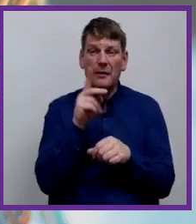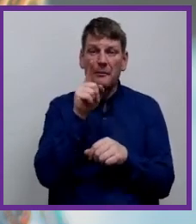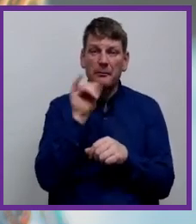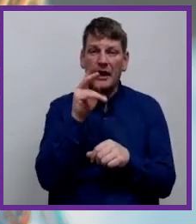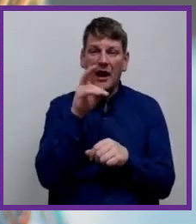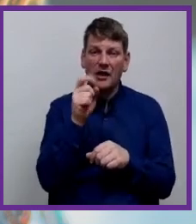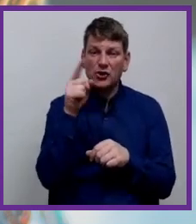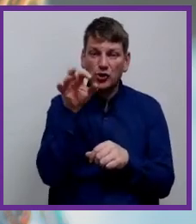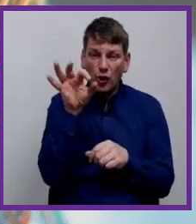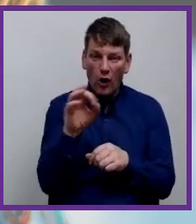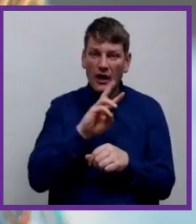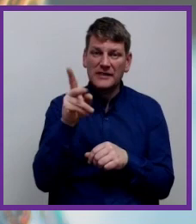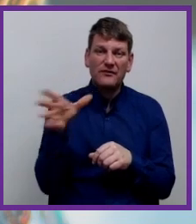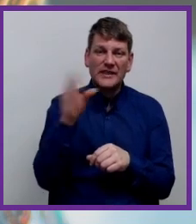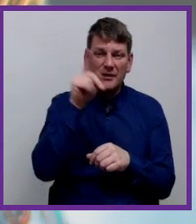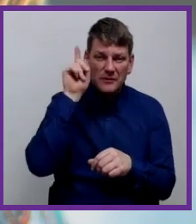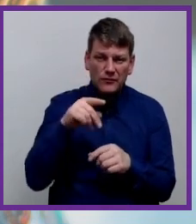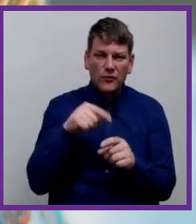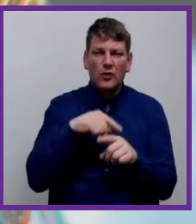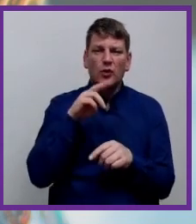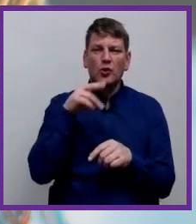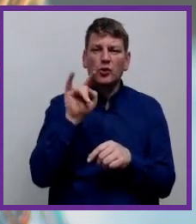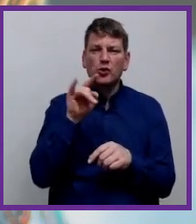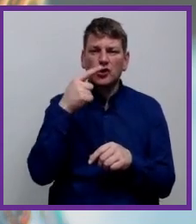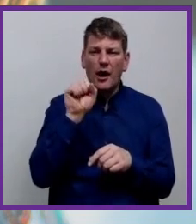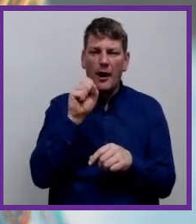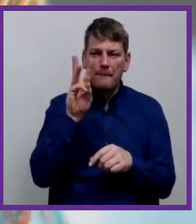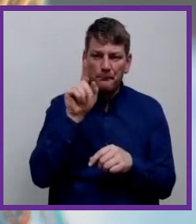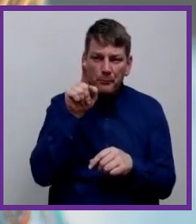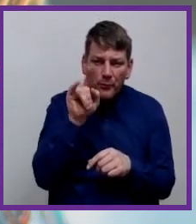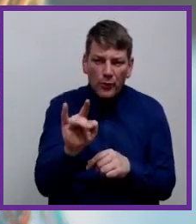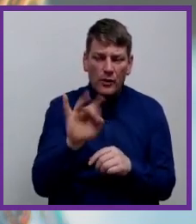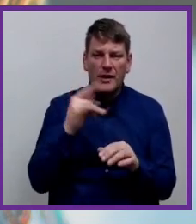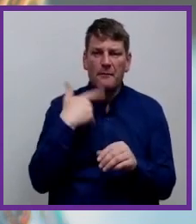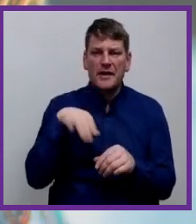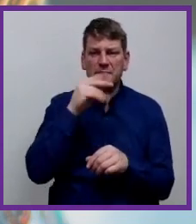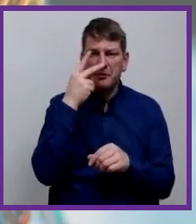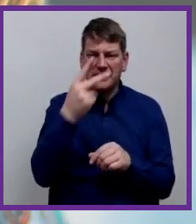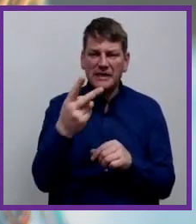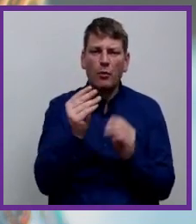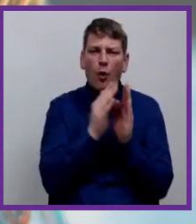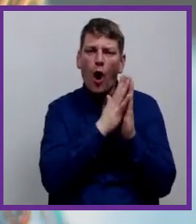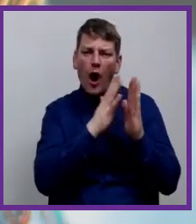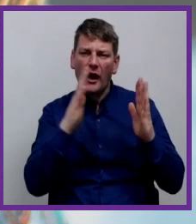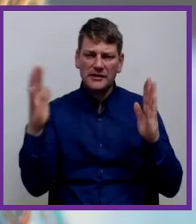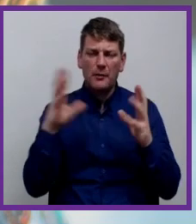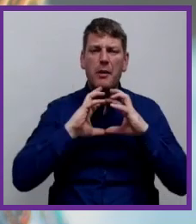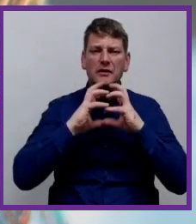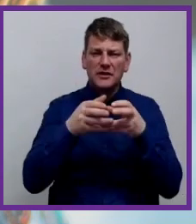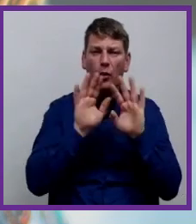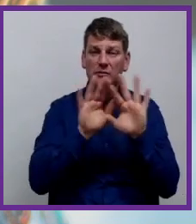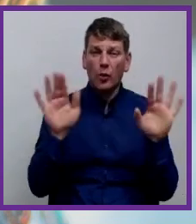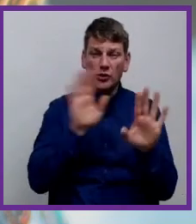visiem zināms, ar to pašu Duchampu, ja mēs paskatāmies kolekcijās pasaules